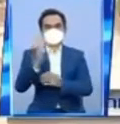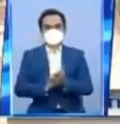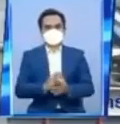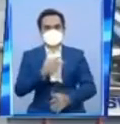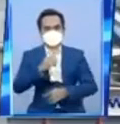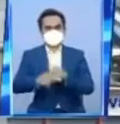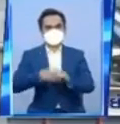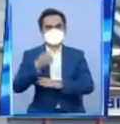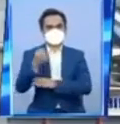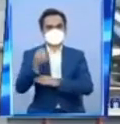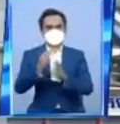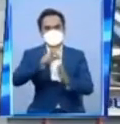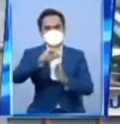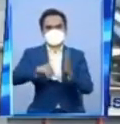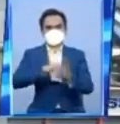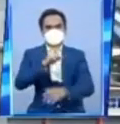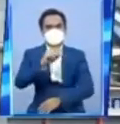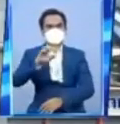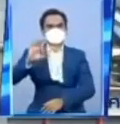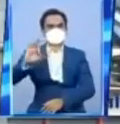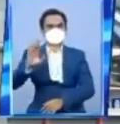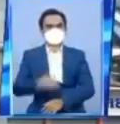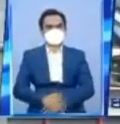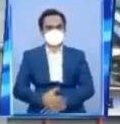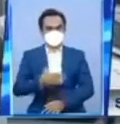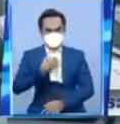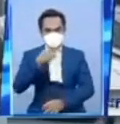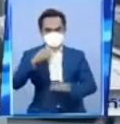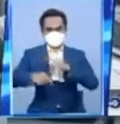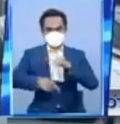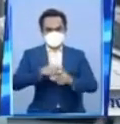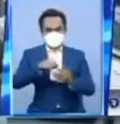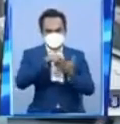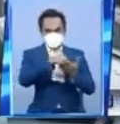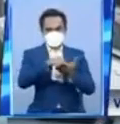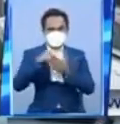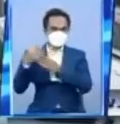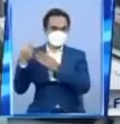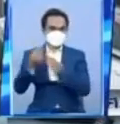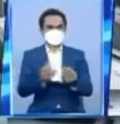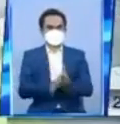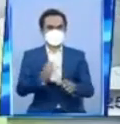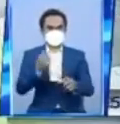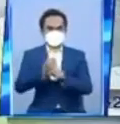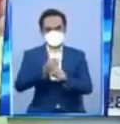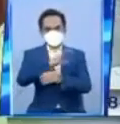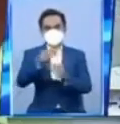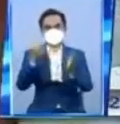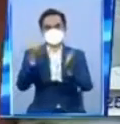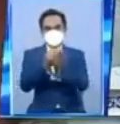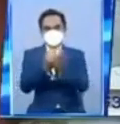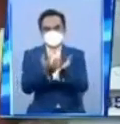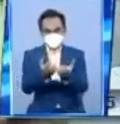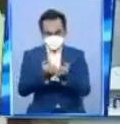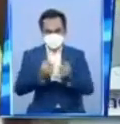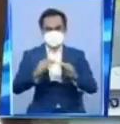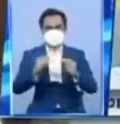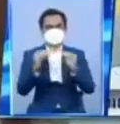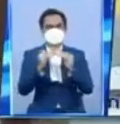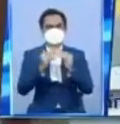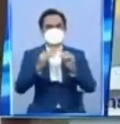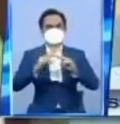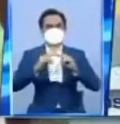เข้มงวด29จังหวัดกรมการขนส่งทางบกพร้อมอำนวยความสะดวกต้องไปลงทะเบียนขอรับสิทธิด้วยตนเองเท่านั้นระหว่